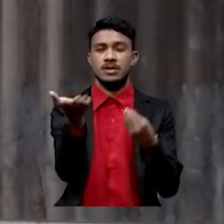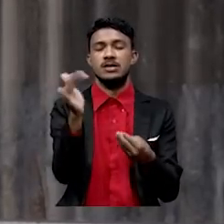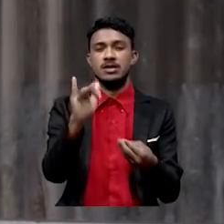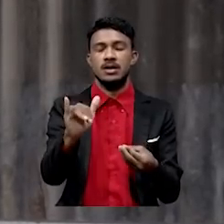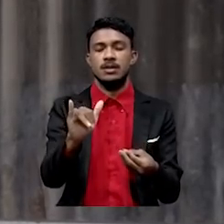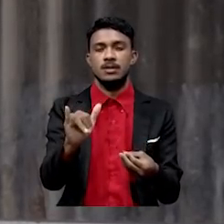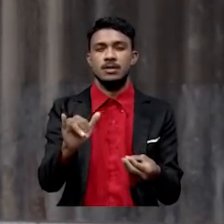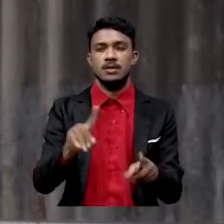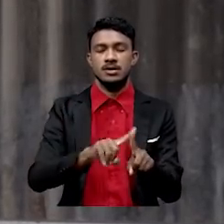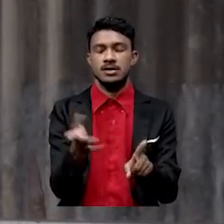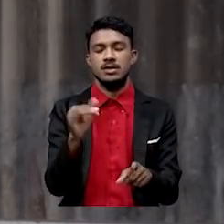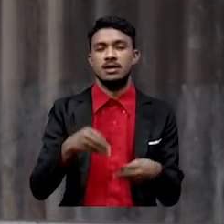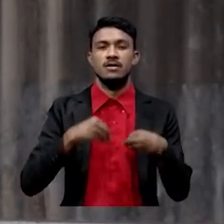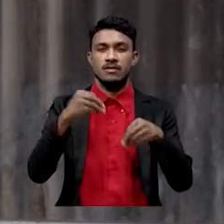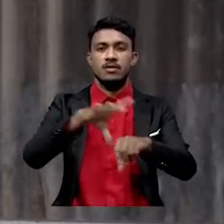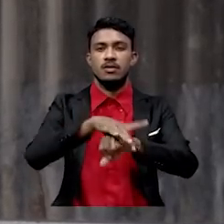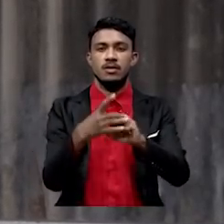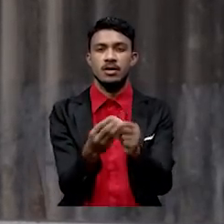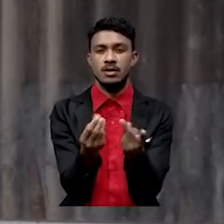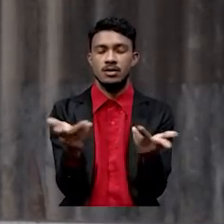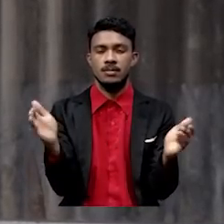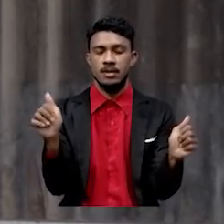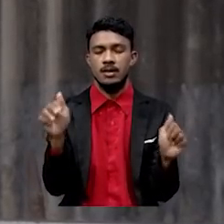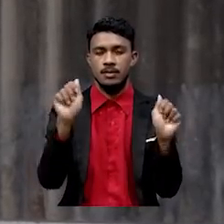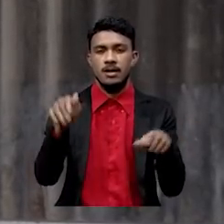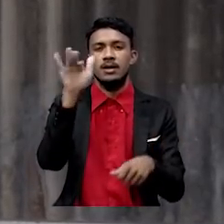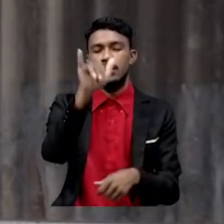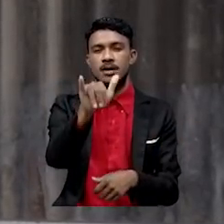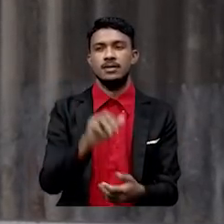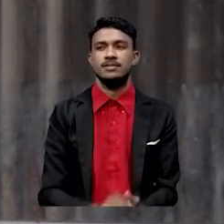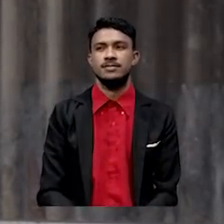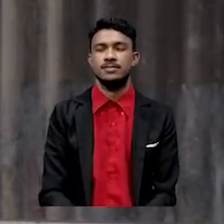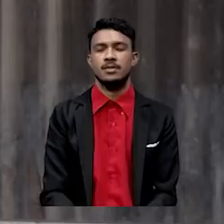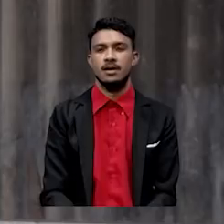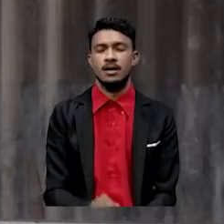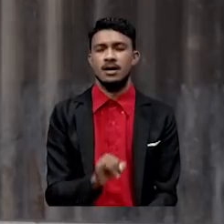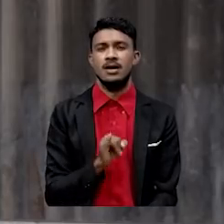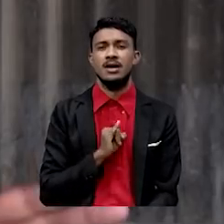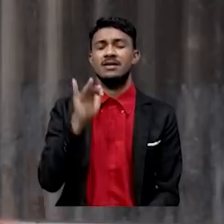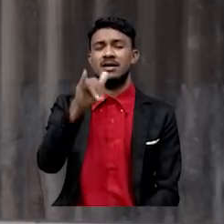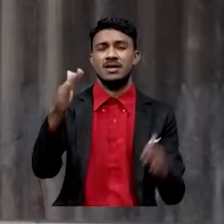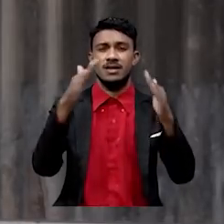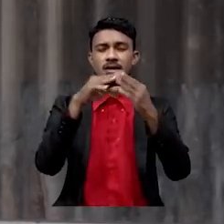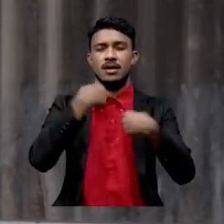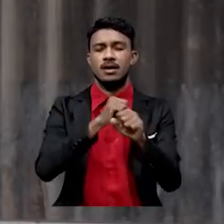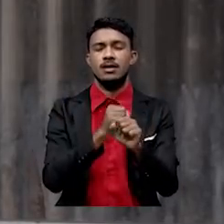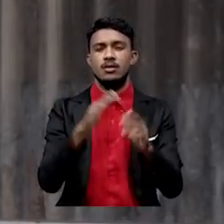ida. Na rasir fora aí tu ana tu bele ho di. Há ta ka bela ka ona sene. Au ta ka masir le há empresa te